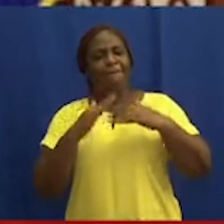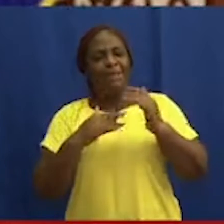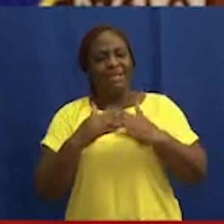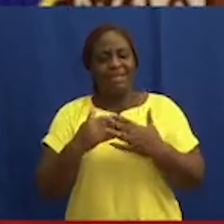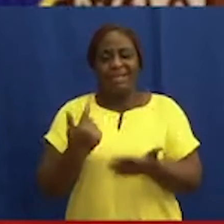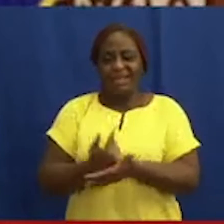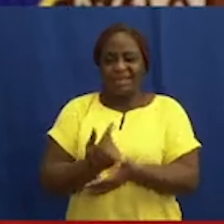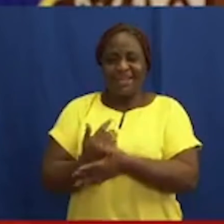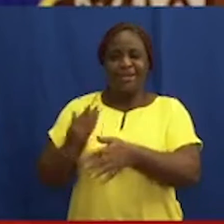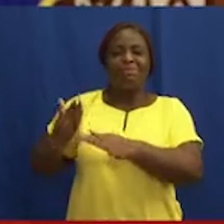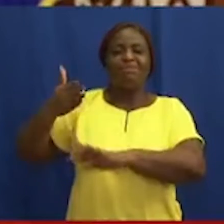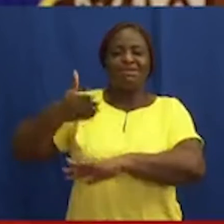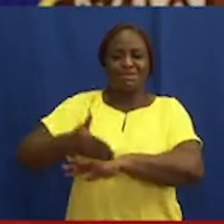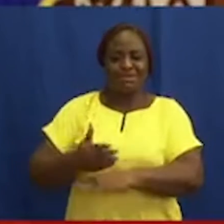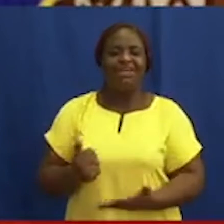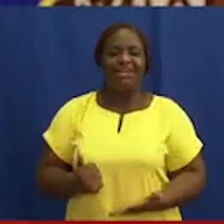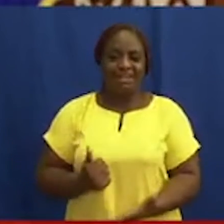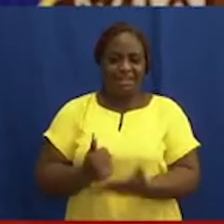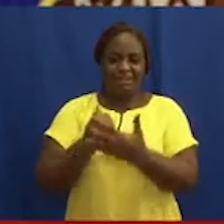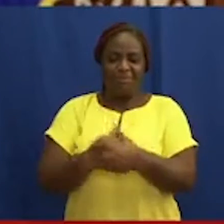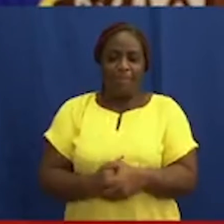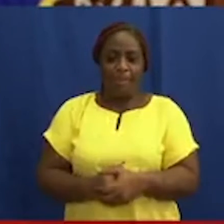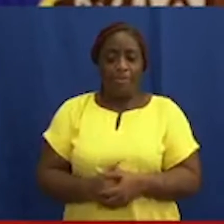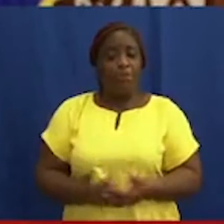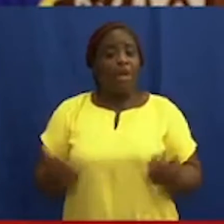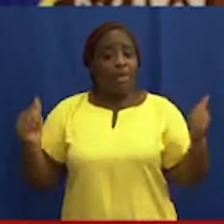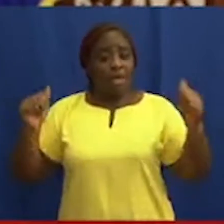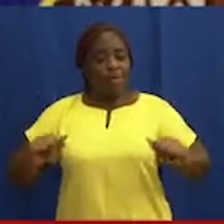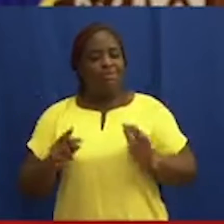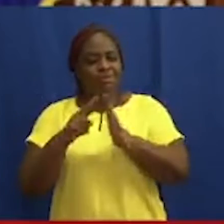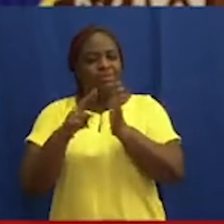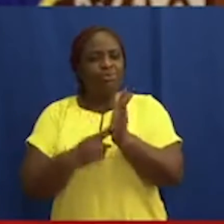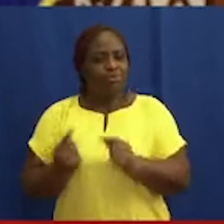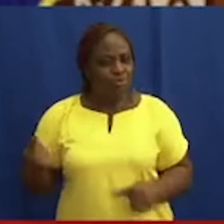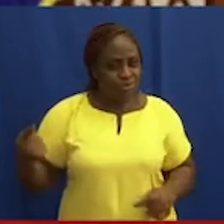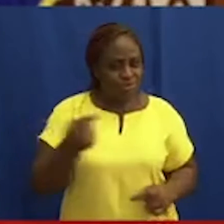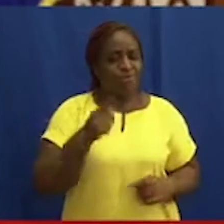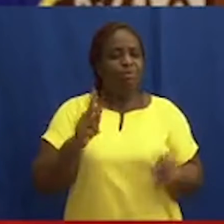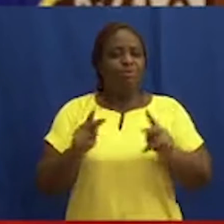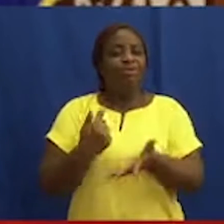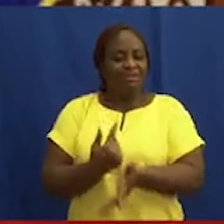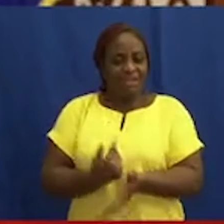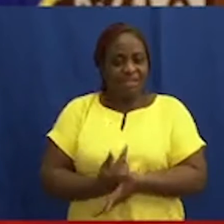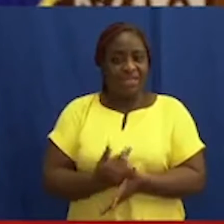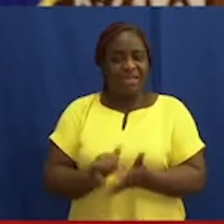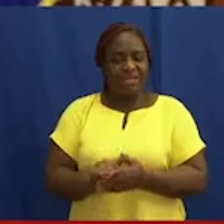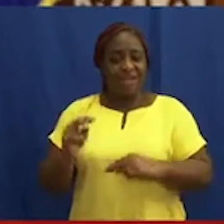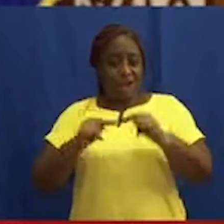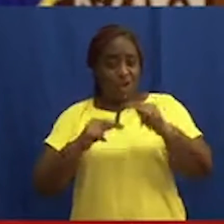tsari da zai taimaka wajen wani shirin da za a yi bayan COVID-19